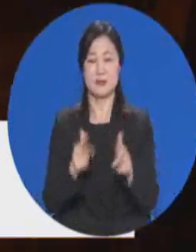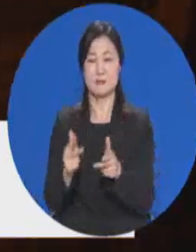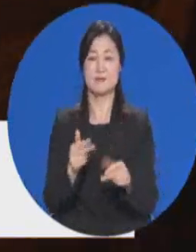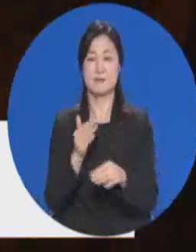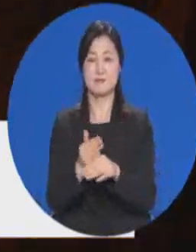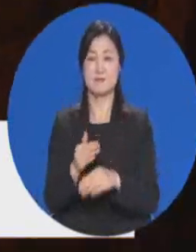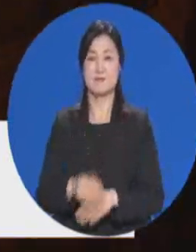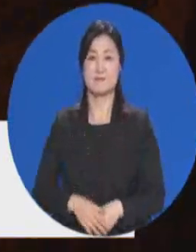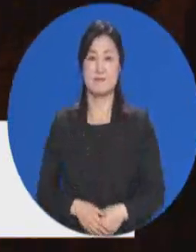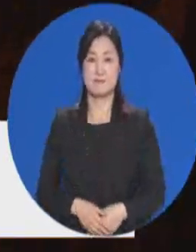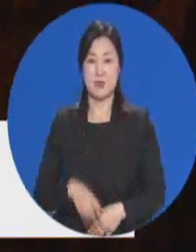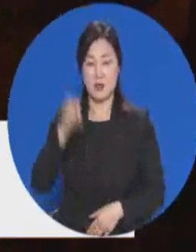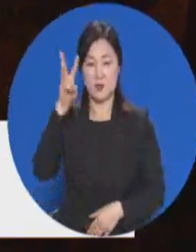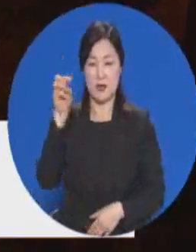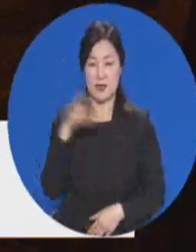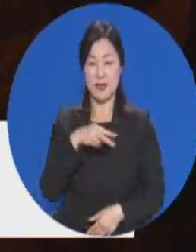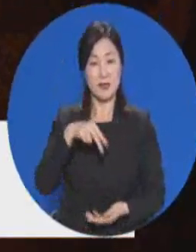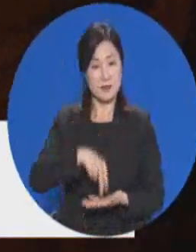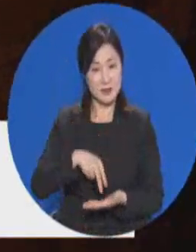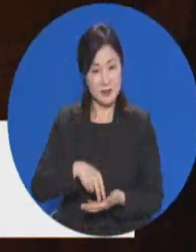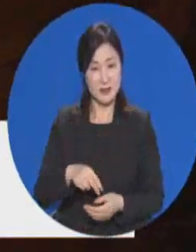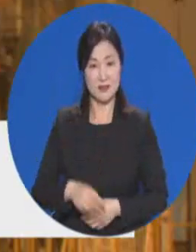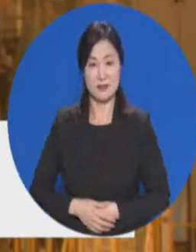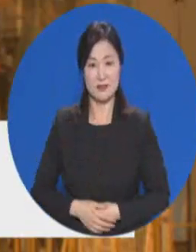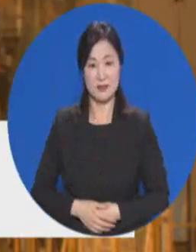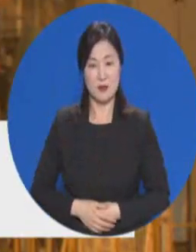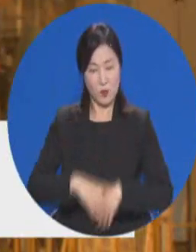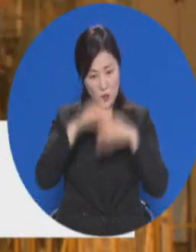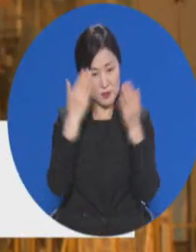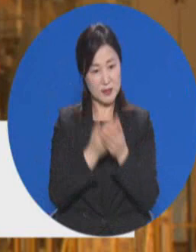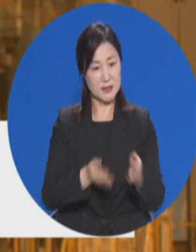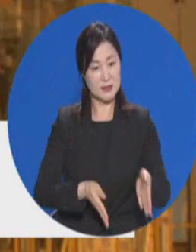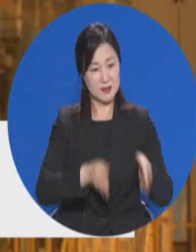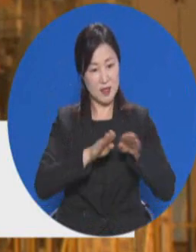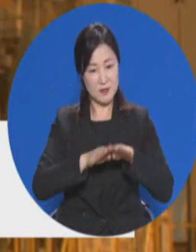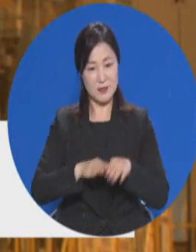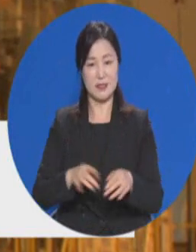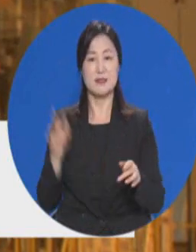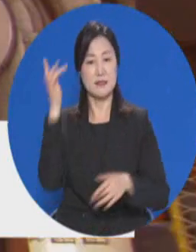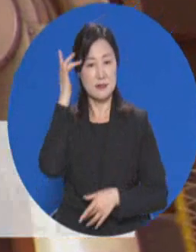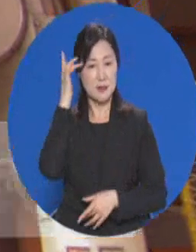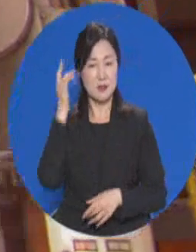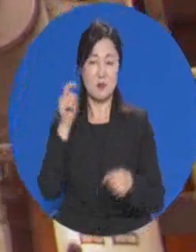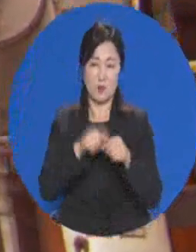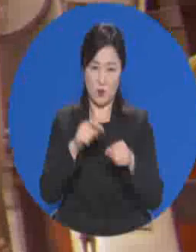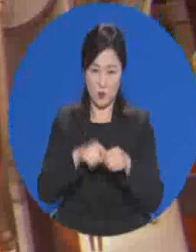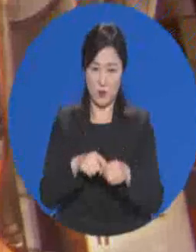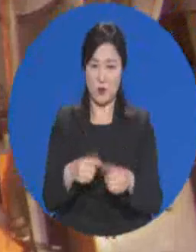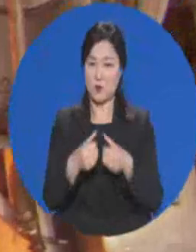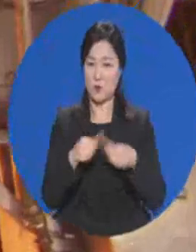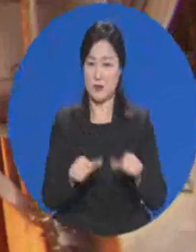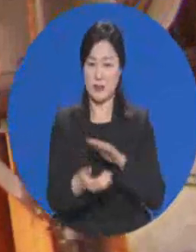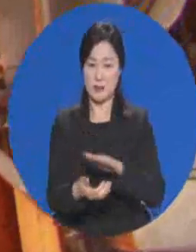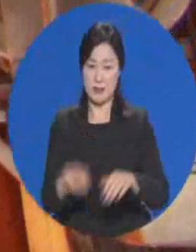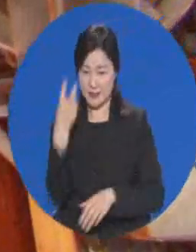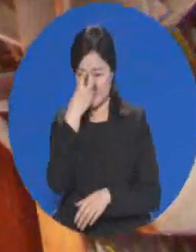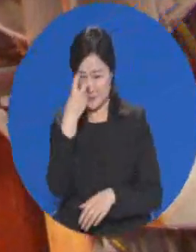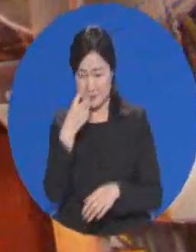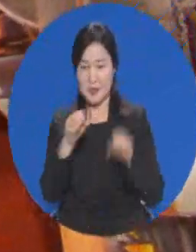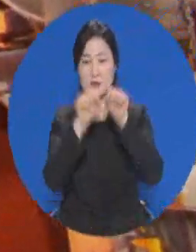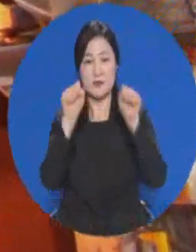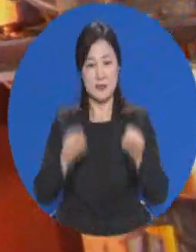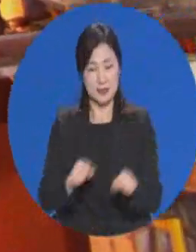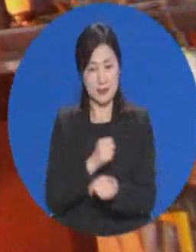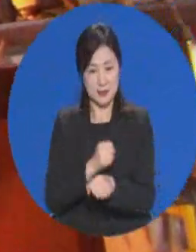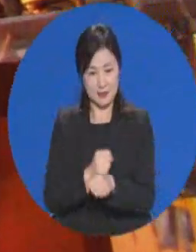적용했습니다. 광양제철소는 현재 전체 설비의 스마트화를 목표로 연주 고장 예지 시스템을 패키지화해